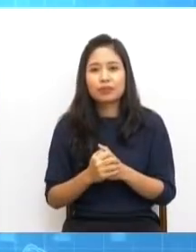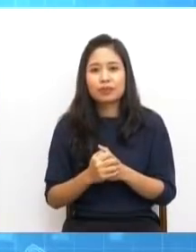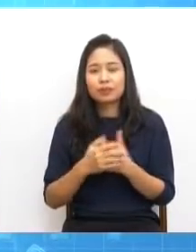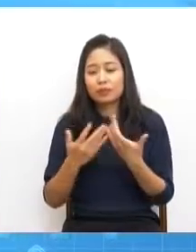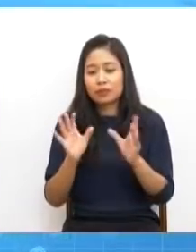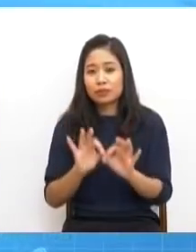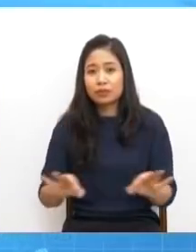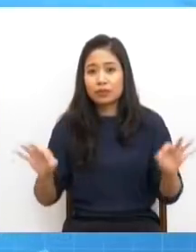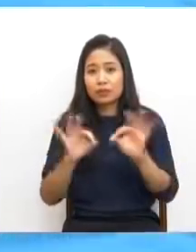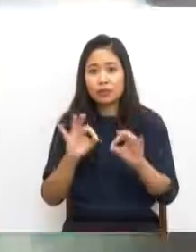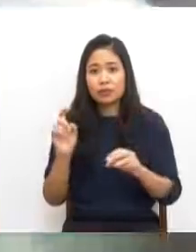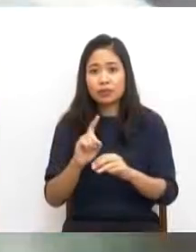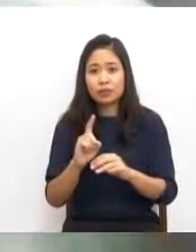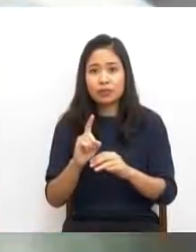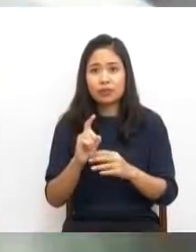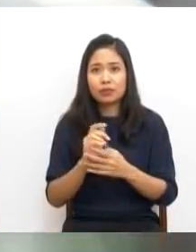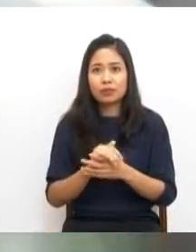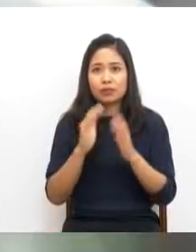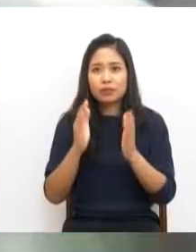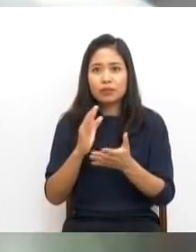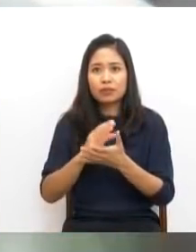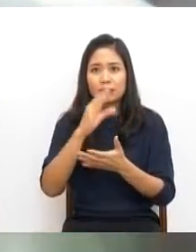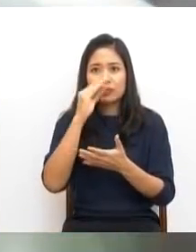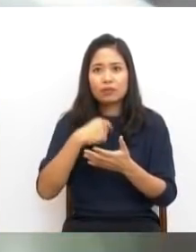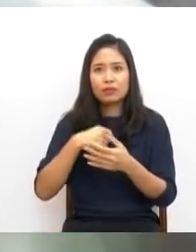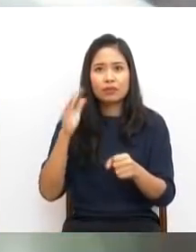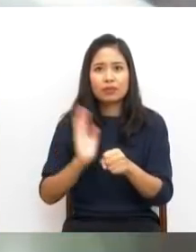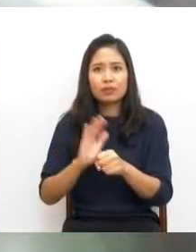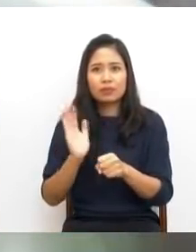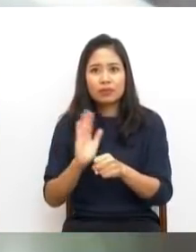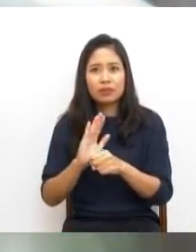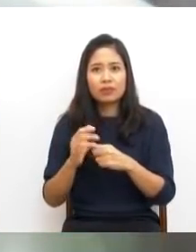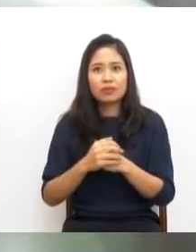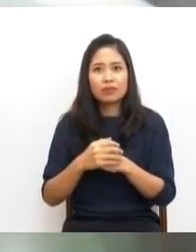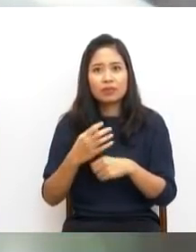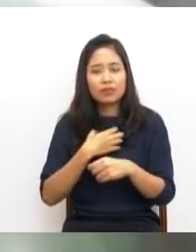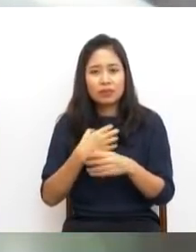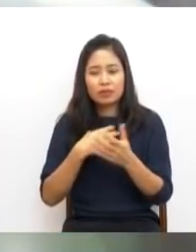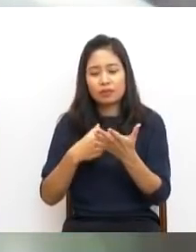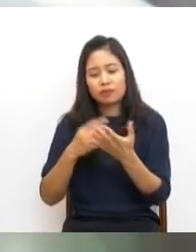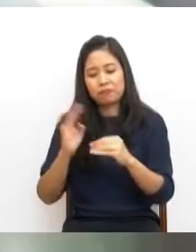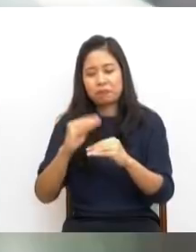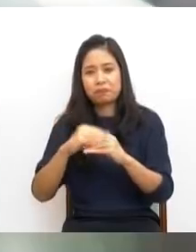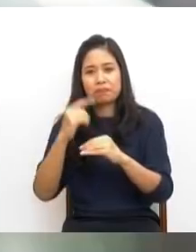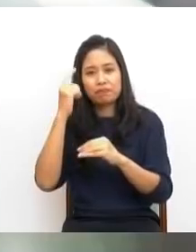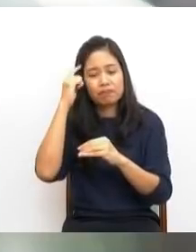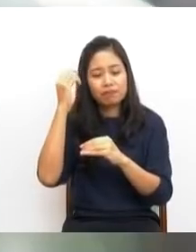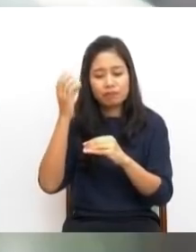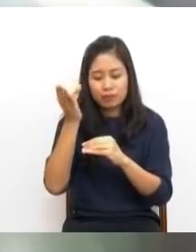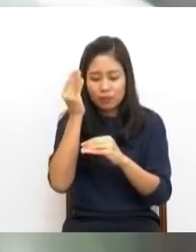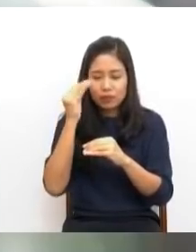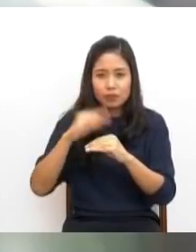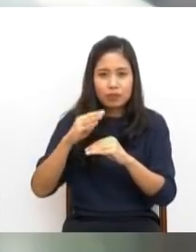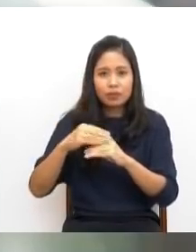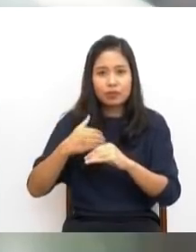ก็คือปกติแล้วเราอบรมวันเดียวคุณครูก็จะบอกว่าไม่พออบรมวันเดียวแบบไม่ทุกครั้งเวลามีแบบเขาเรียกว่ามีแบบ